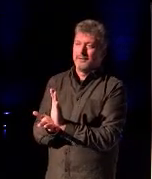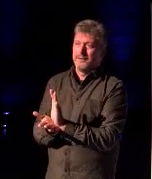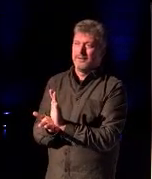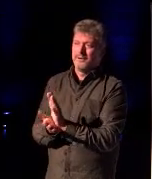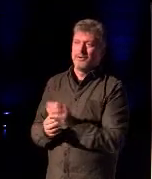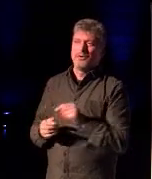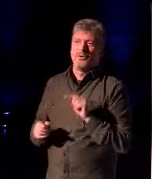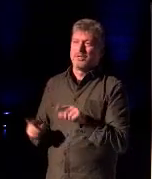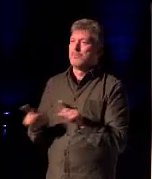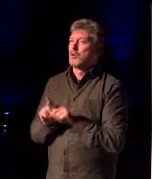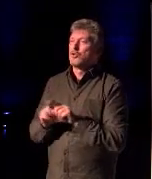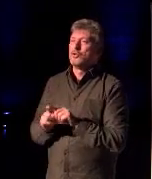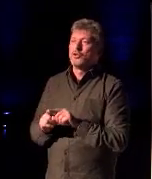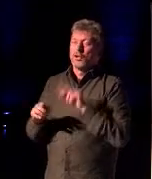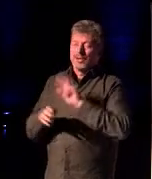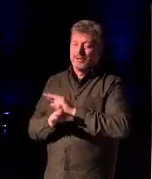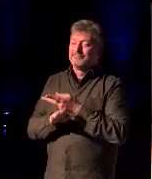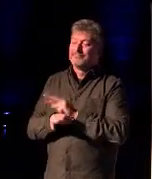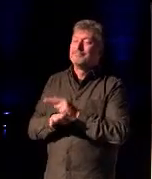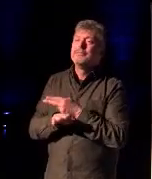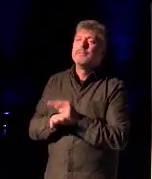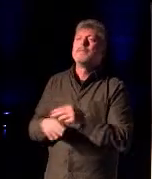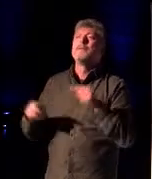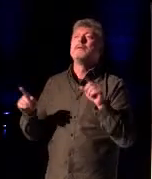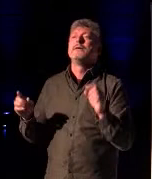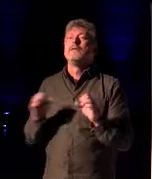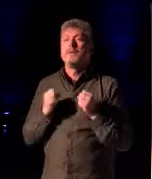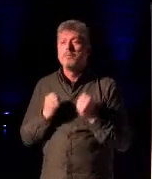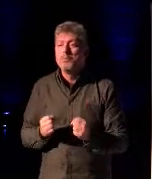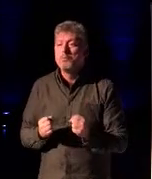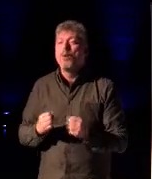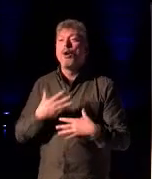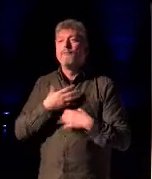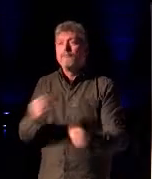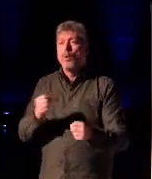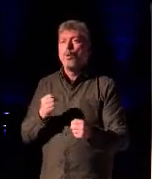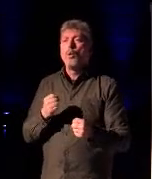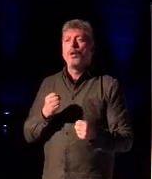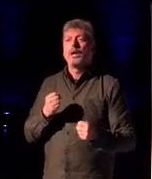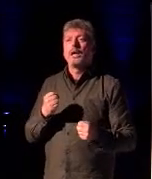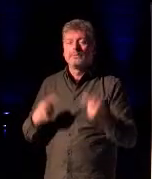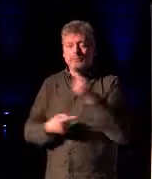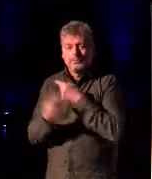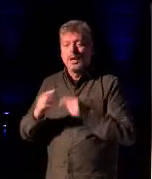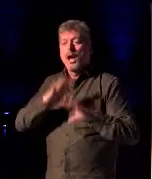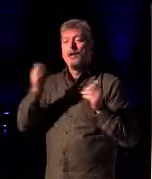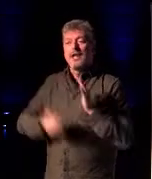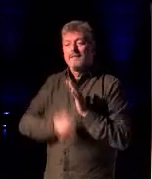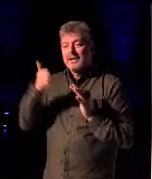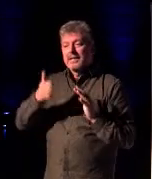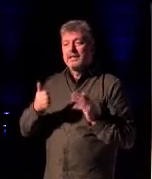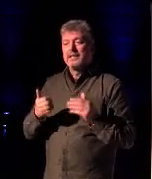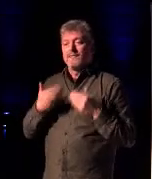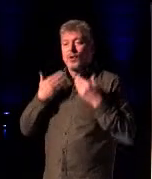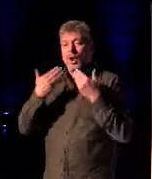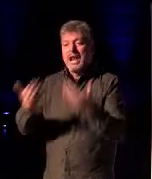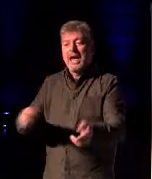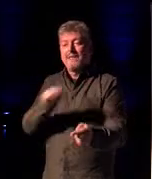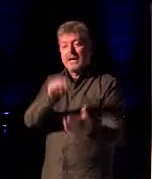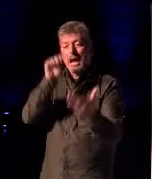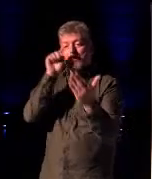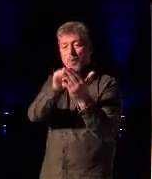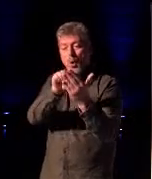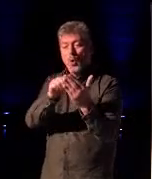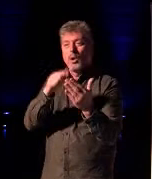det ville ikke gi en god natt. Vi må våge å snakke om at alle viktige for å levere målene